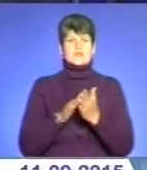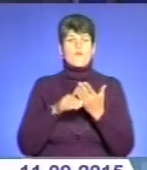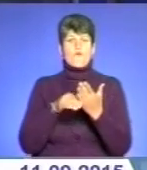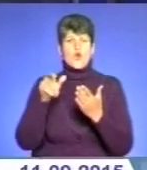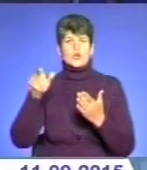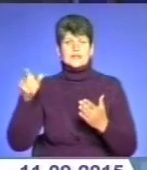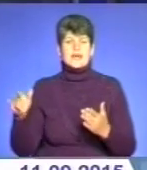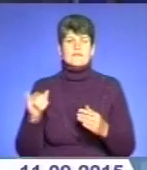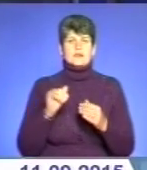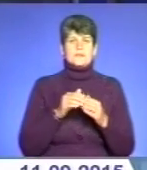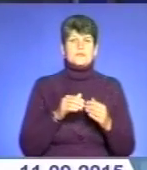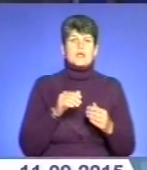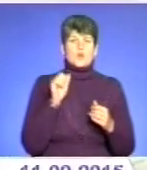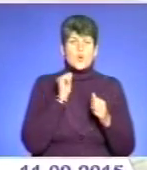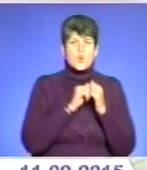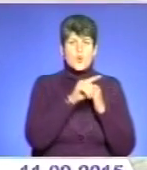свідомого українця.